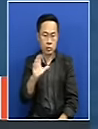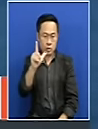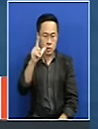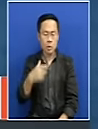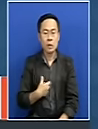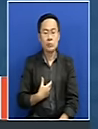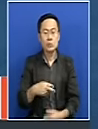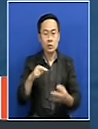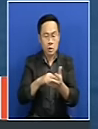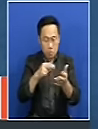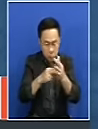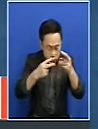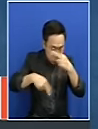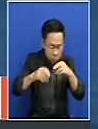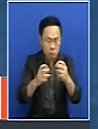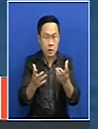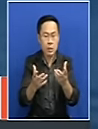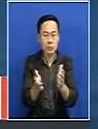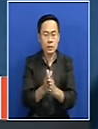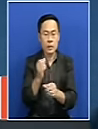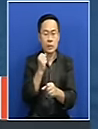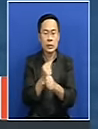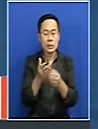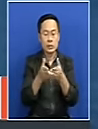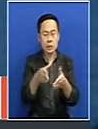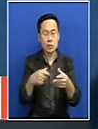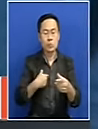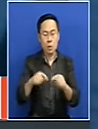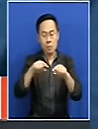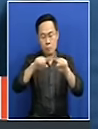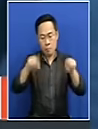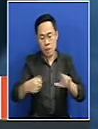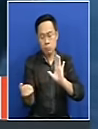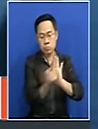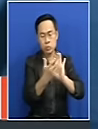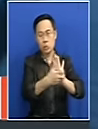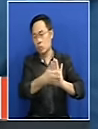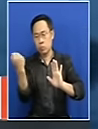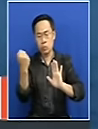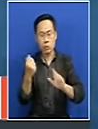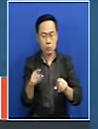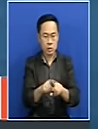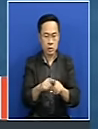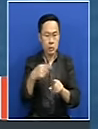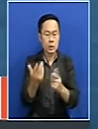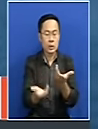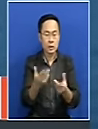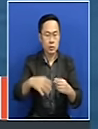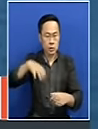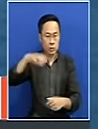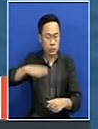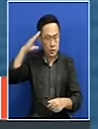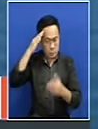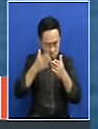ายงานและไร้การควบคุมค่ะทำให้เรือทั้ง2ลำนี้ถูกเพิกถอนทะเบียนเรือเรียบร้อยแล้วนะคะ ค่ะทางกองทัพก็เล